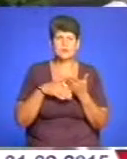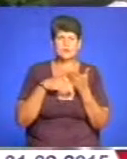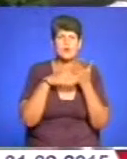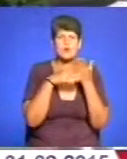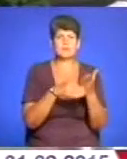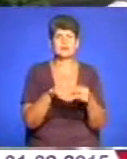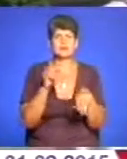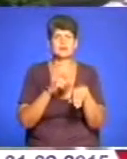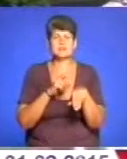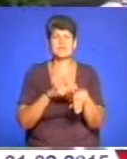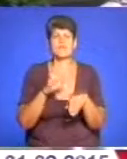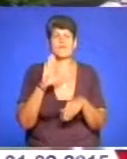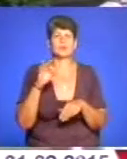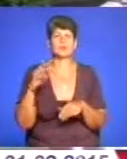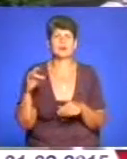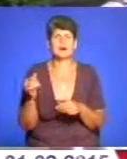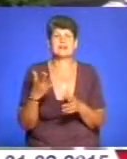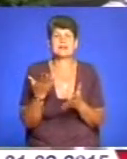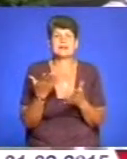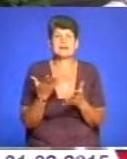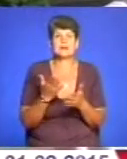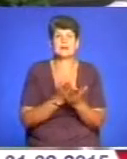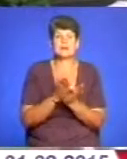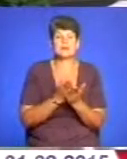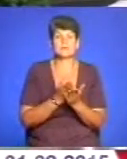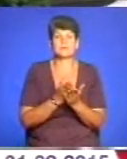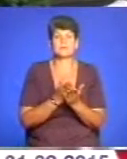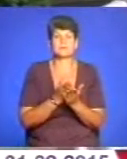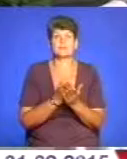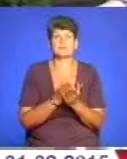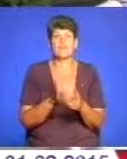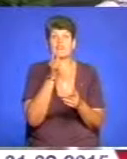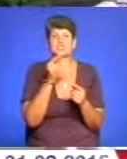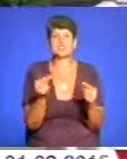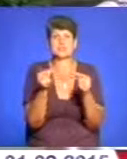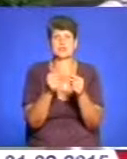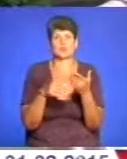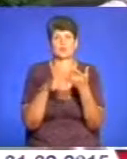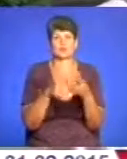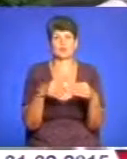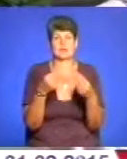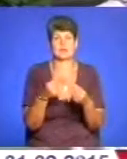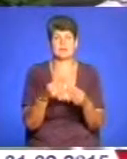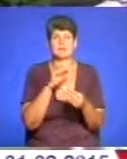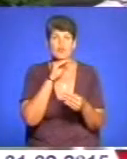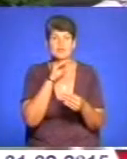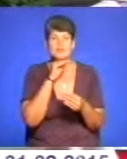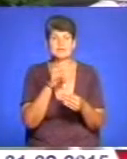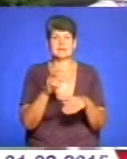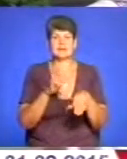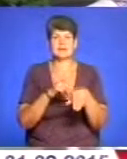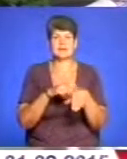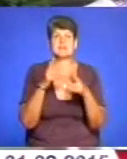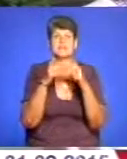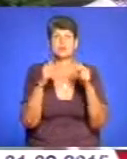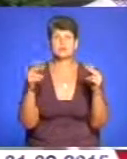і лікарям у Волновасі місті, які його прооперували, які йому дали вчасну допомогу дуже професійну, лікарям у Дніпропетровській